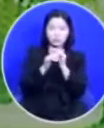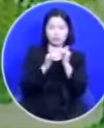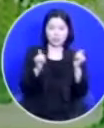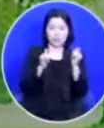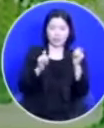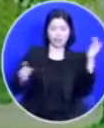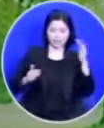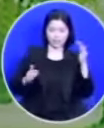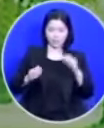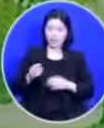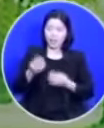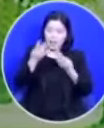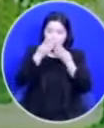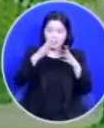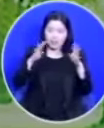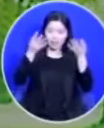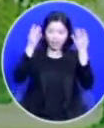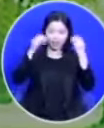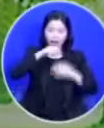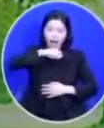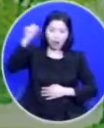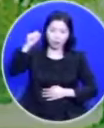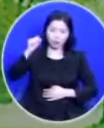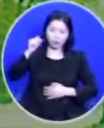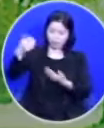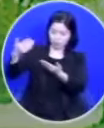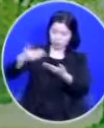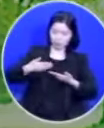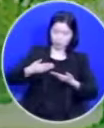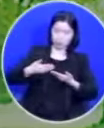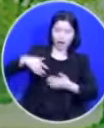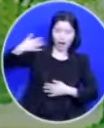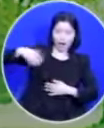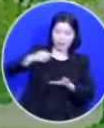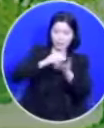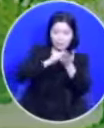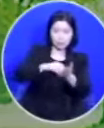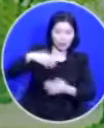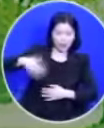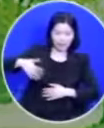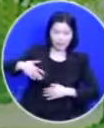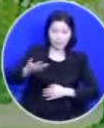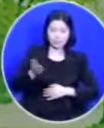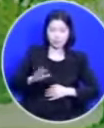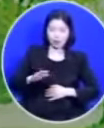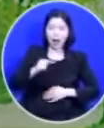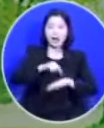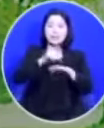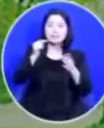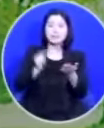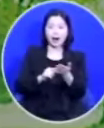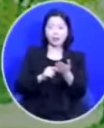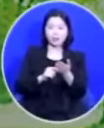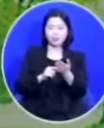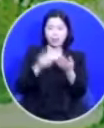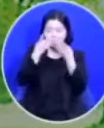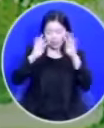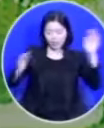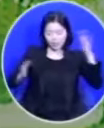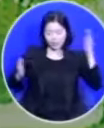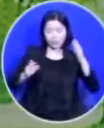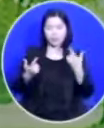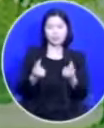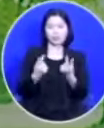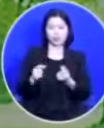통보 받으면 그가 아직 대학에 들어간 게 아니라도 그 마음은 이미 대학생처럼 살게 되고